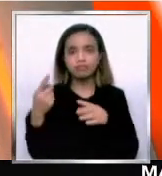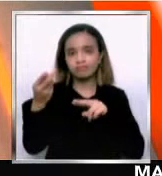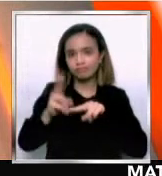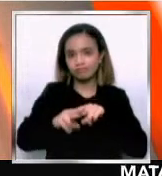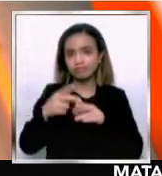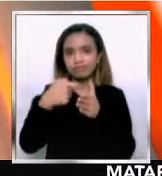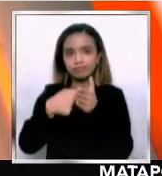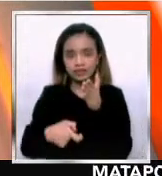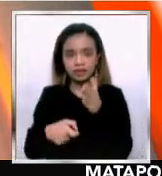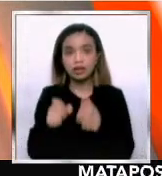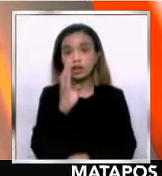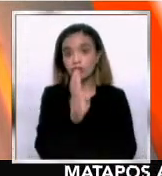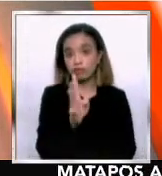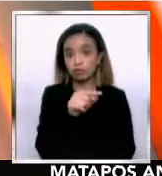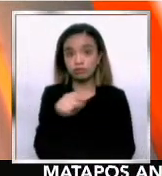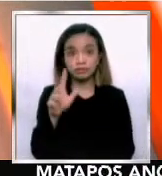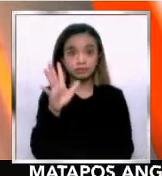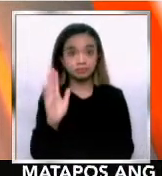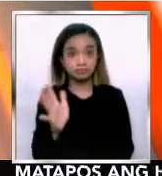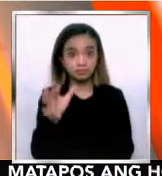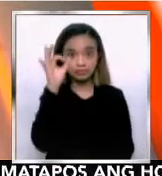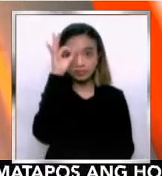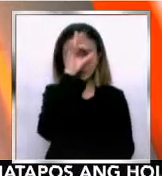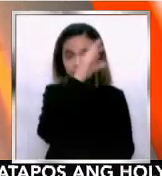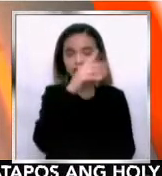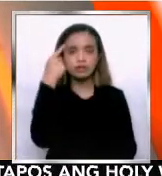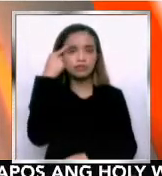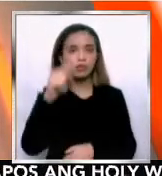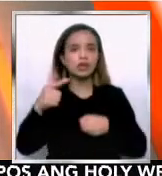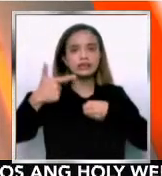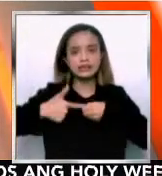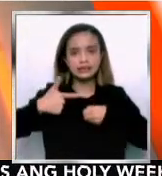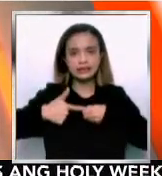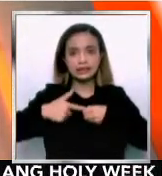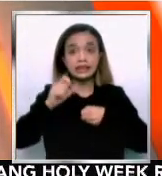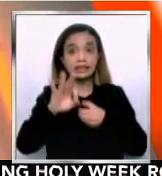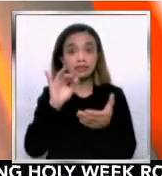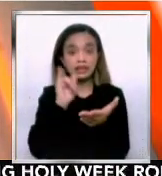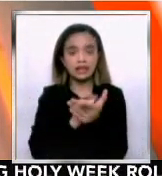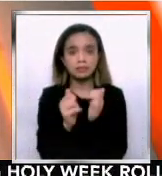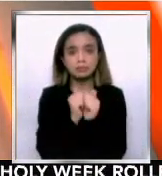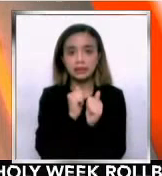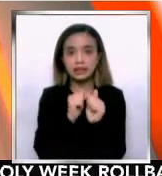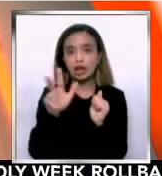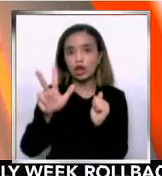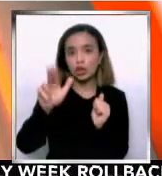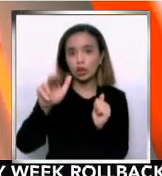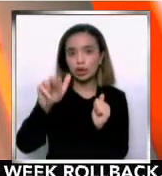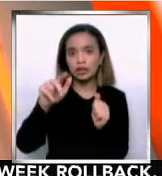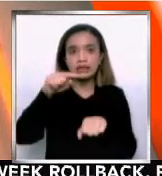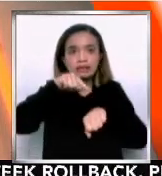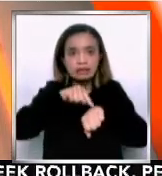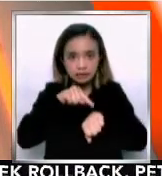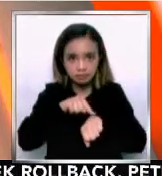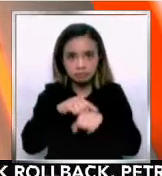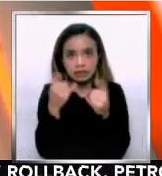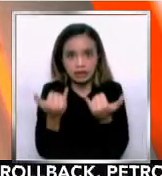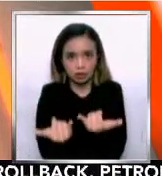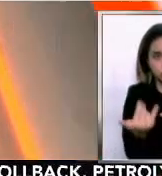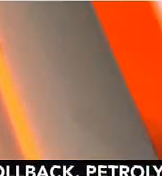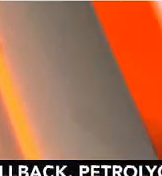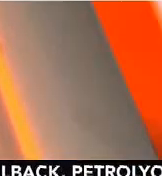40 hanggang 50 centavos naman sa gasolina. Kung sakali ito na ika-13 beses sa dagdag presyo sa produktong petrolyo ngayong